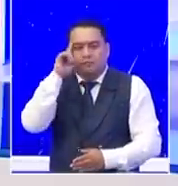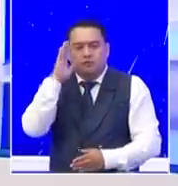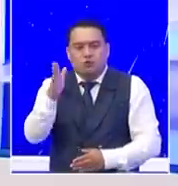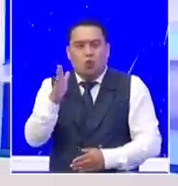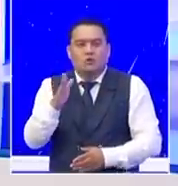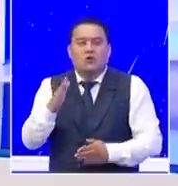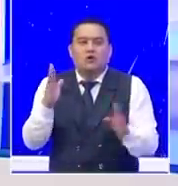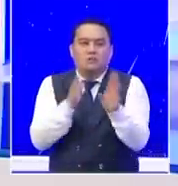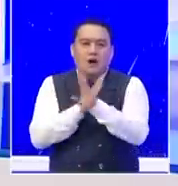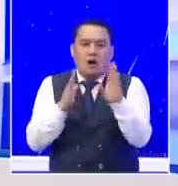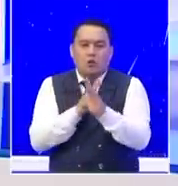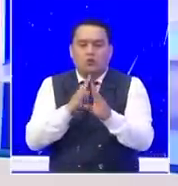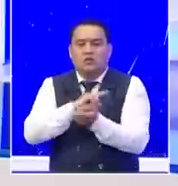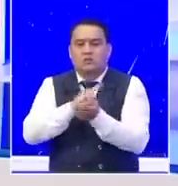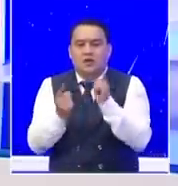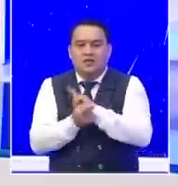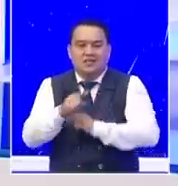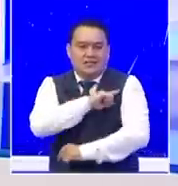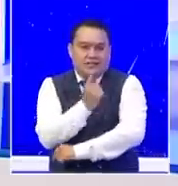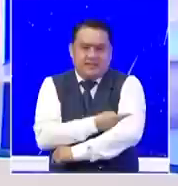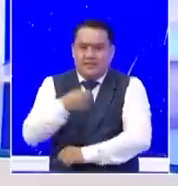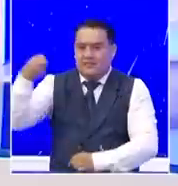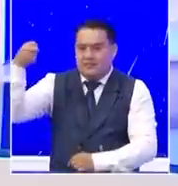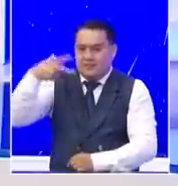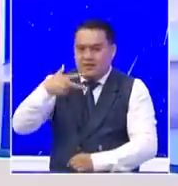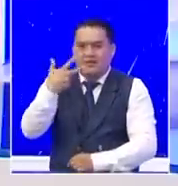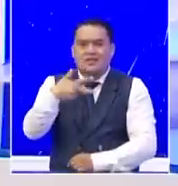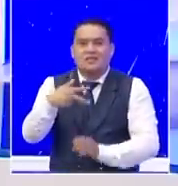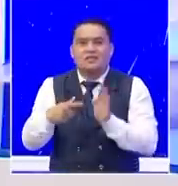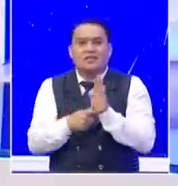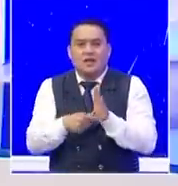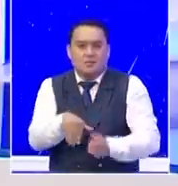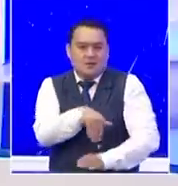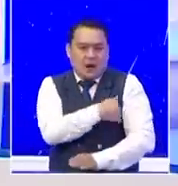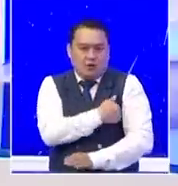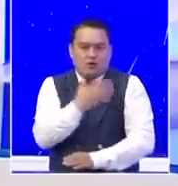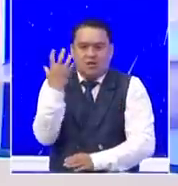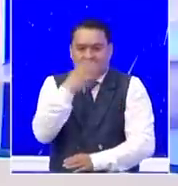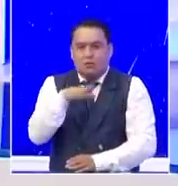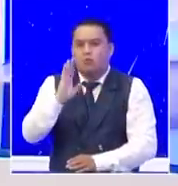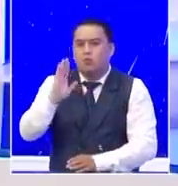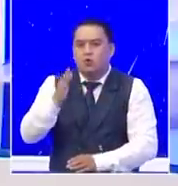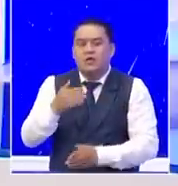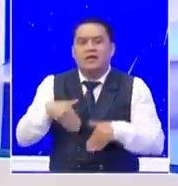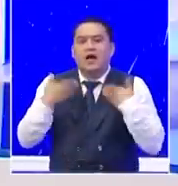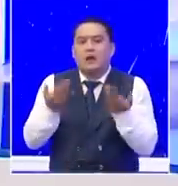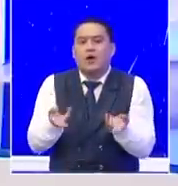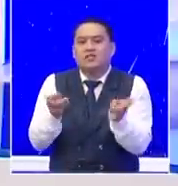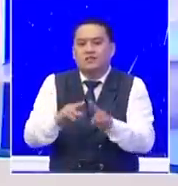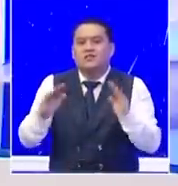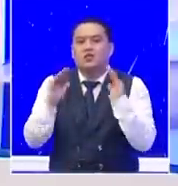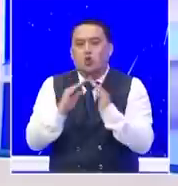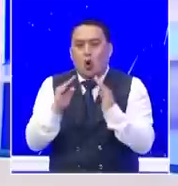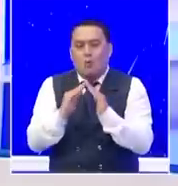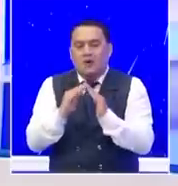25-26 мая в Алматинской области ожидается сильная жара до 37 градусов. Сотрудники ДЧС рекомендуют оставаться дома,